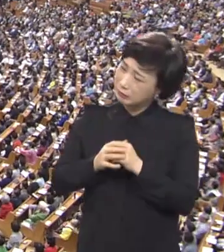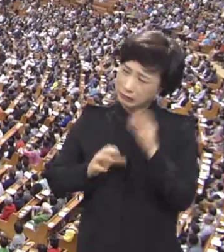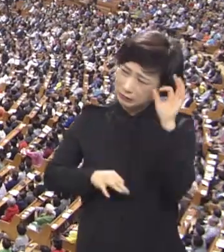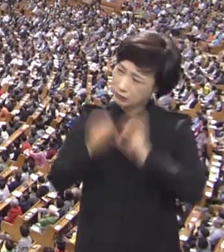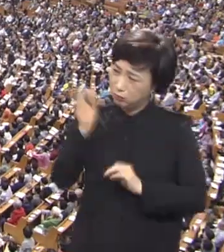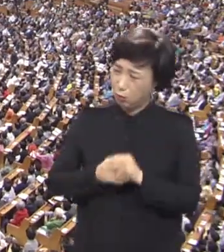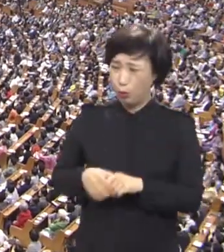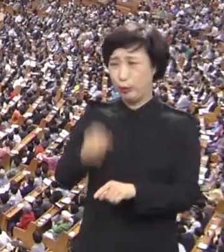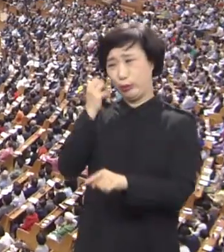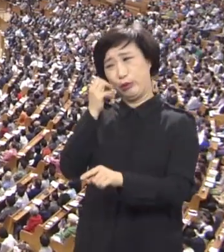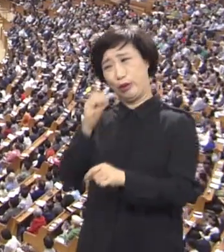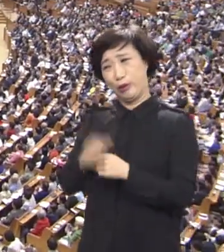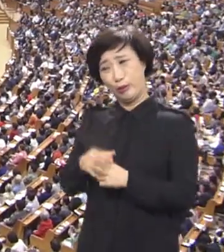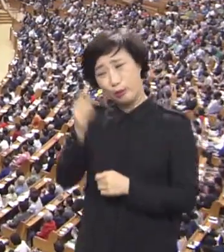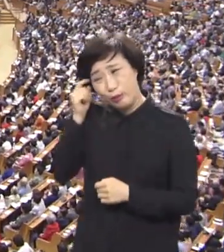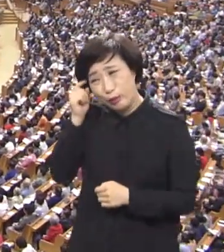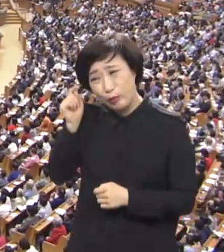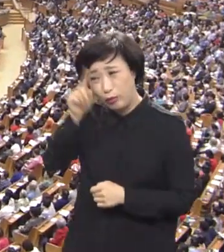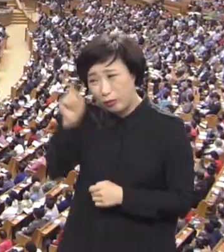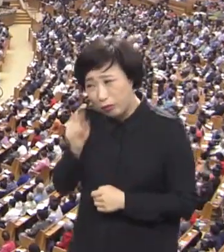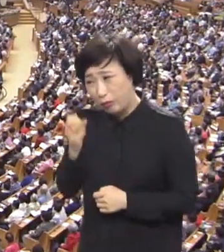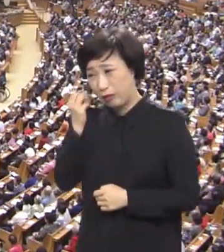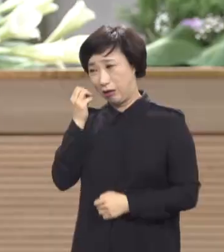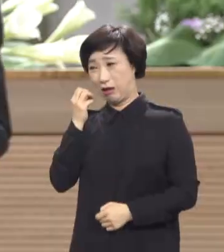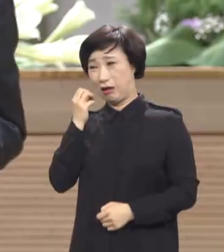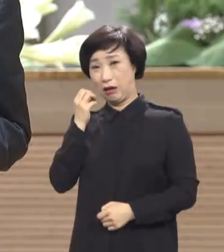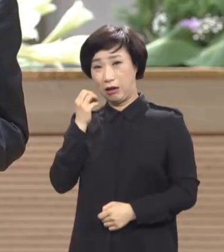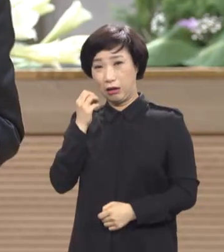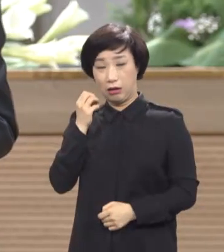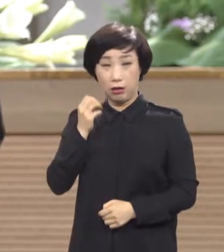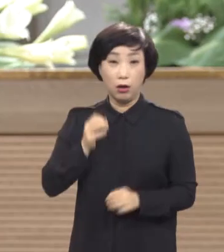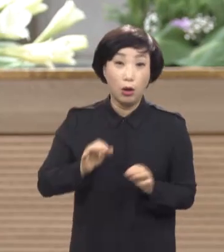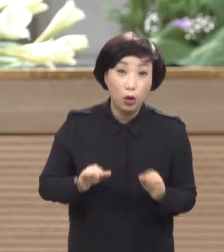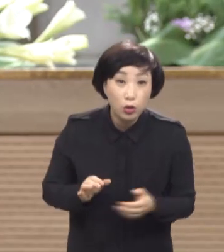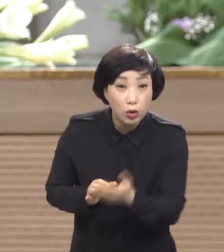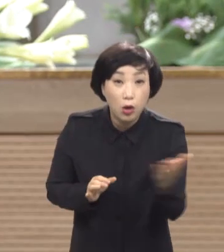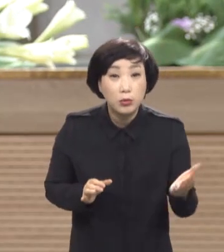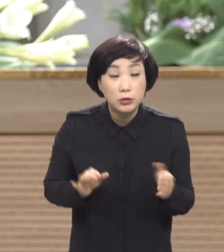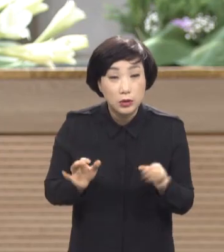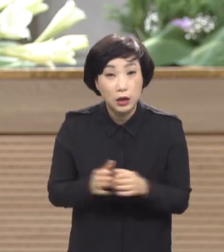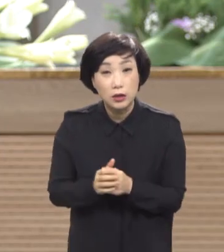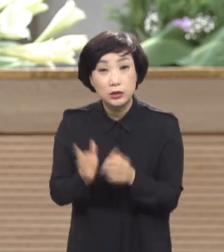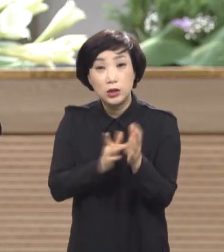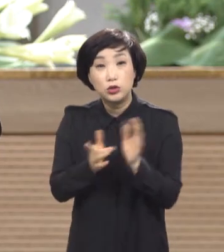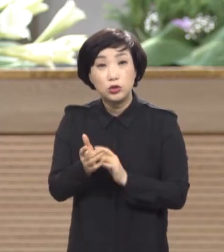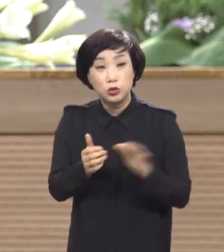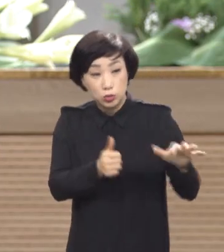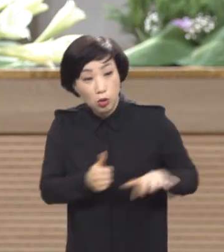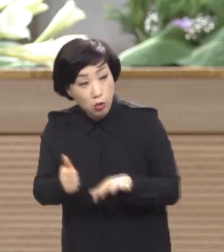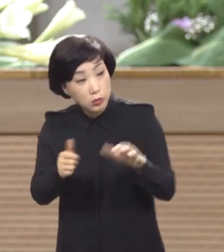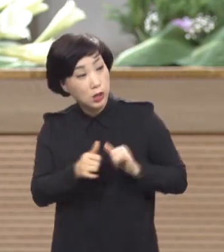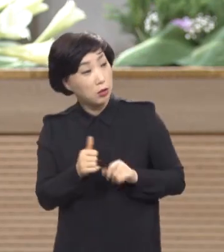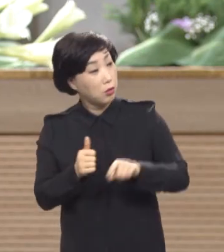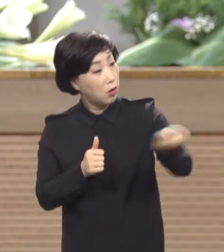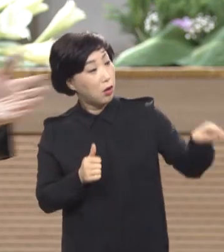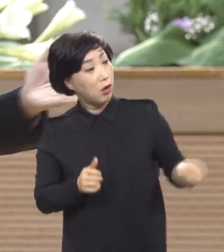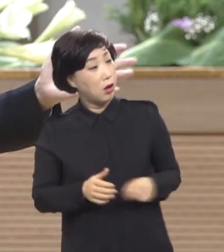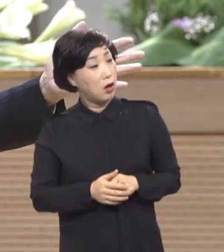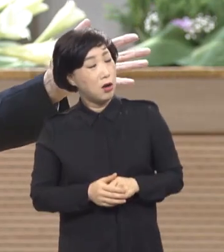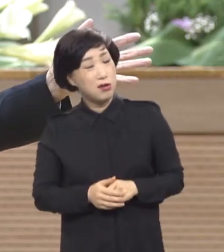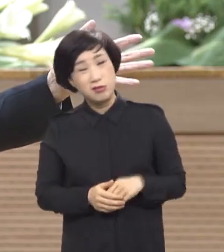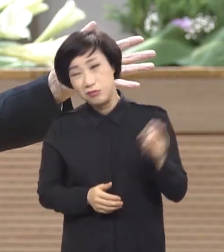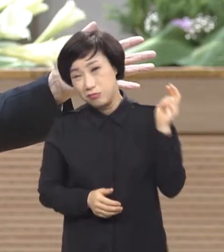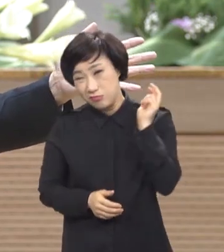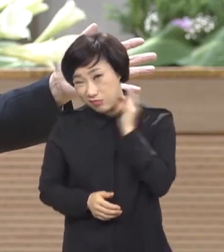없는데 저럴 리가 없는데 자기를 뜯은 자들에게 어마어마한